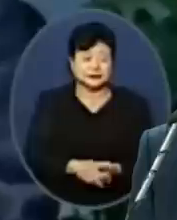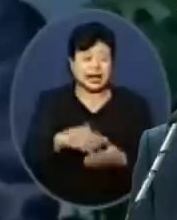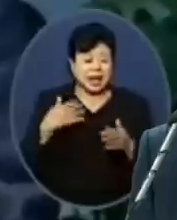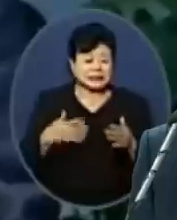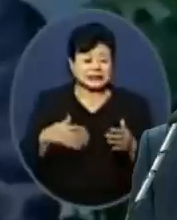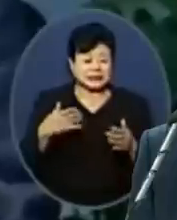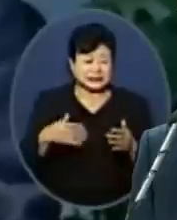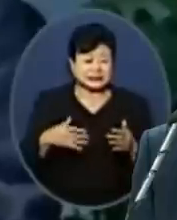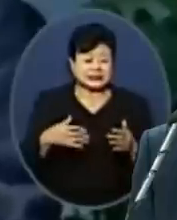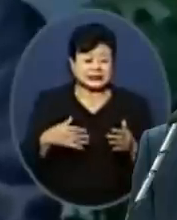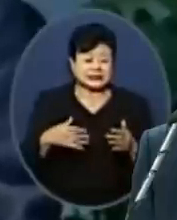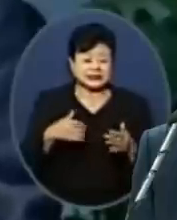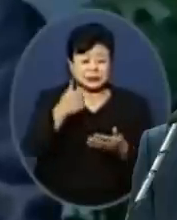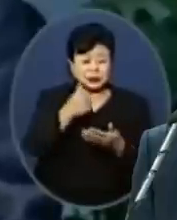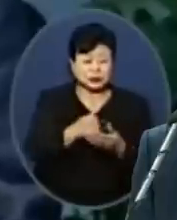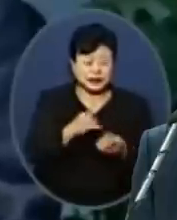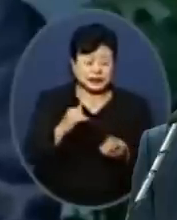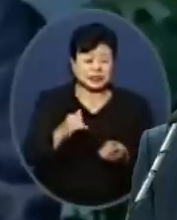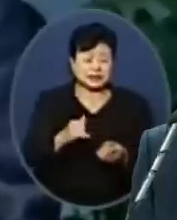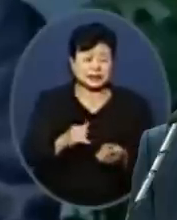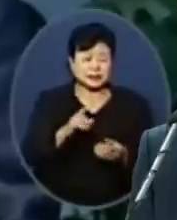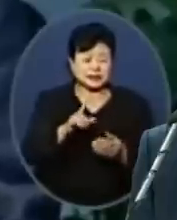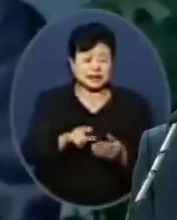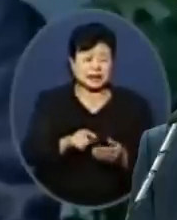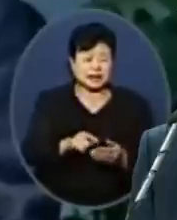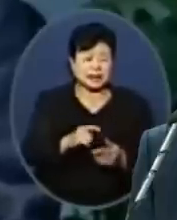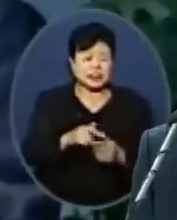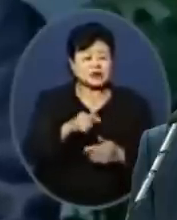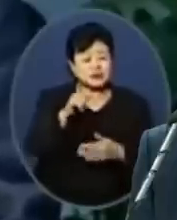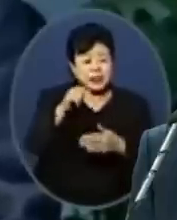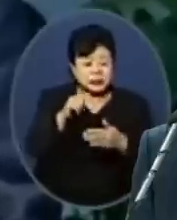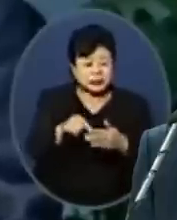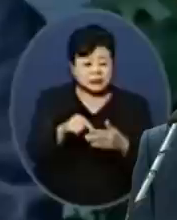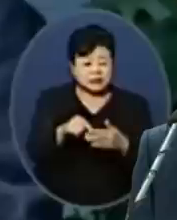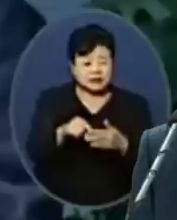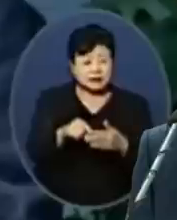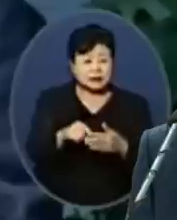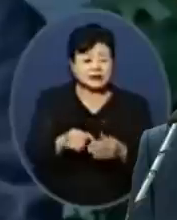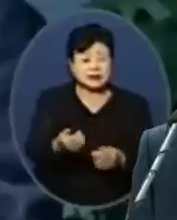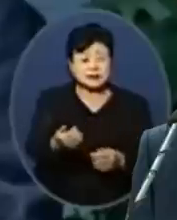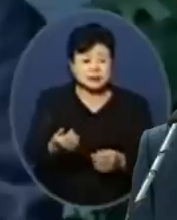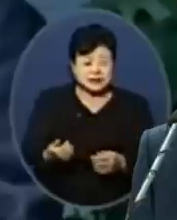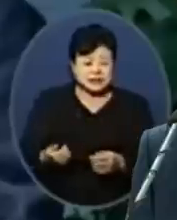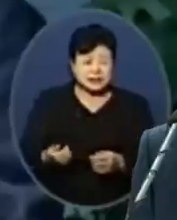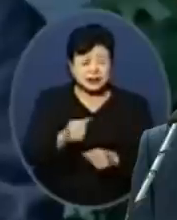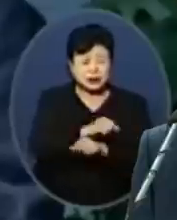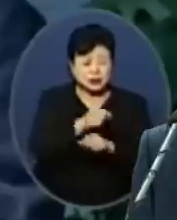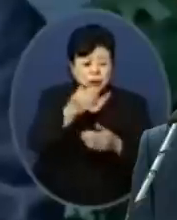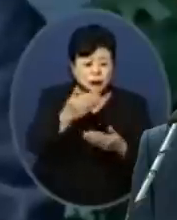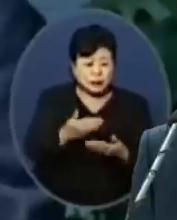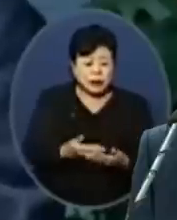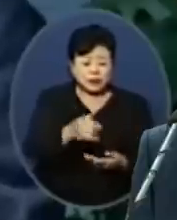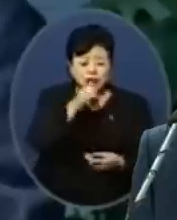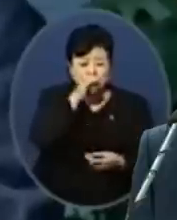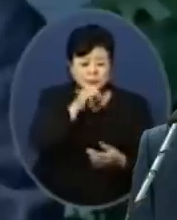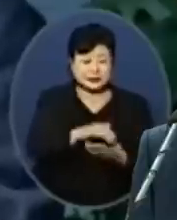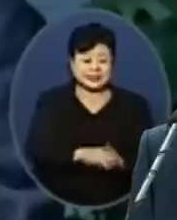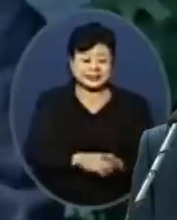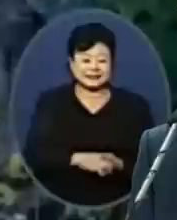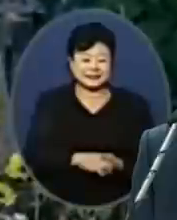아직 죄인인 우리가 이미 예수님 안에서 일찌감치 용서를 받고 있다는